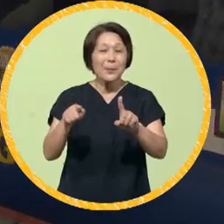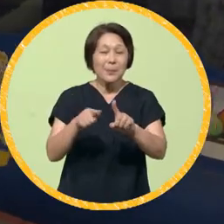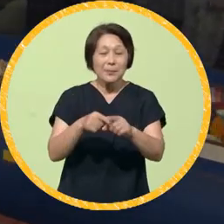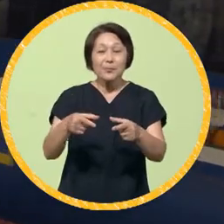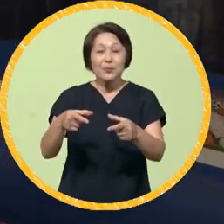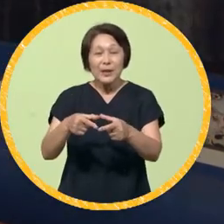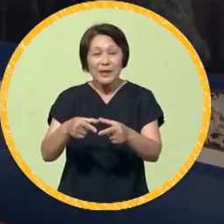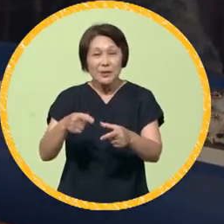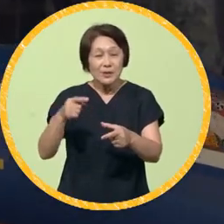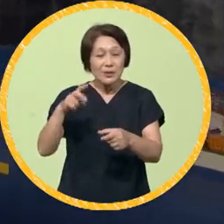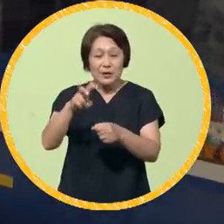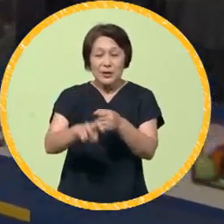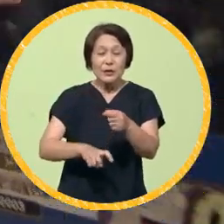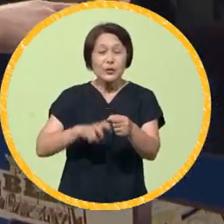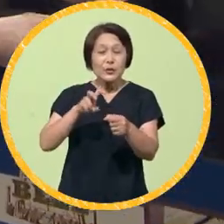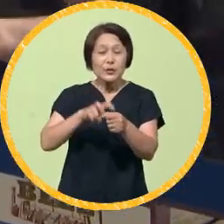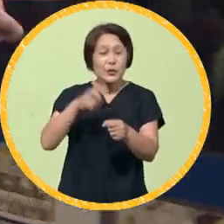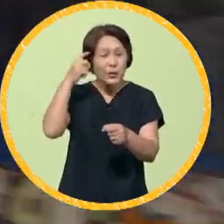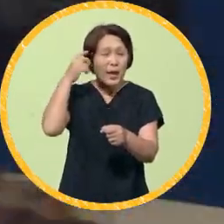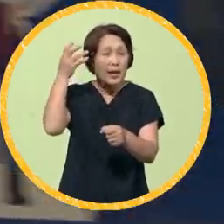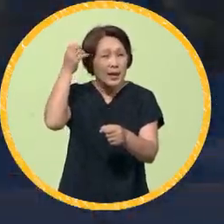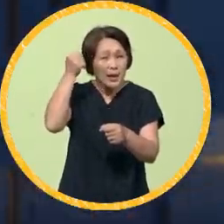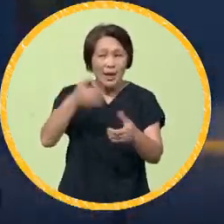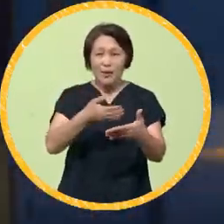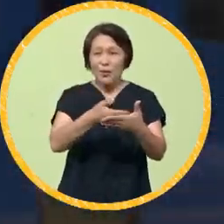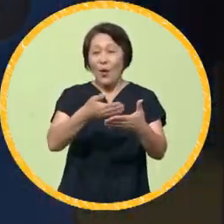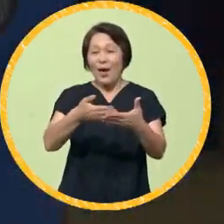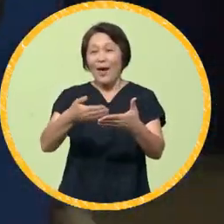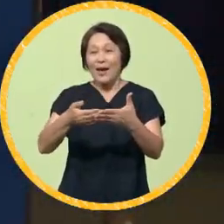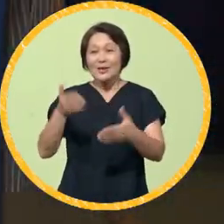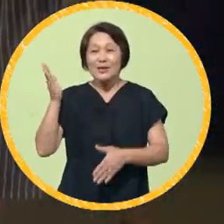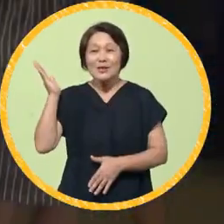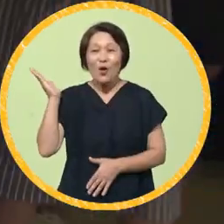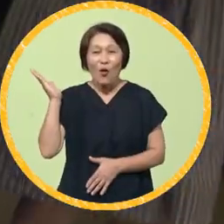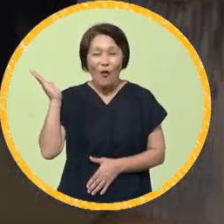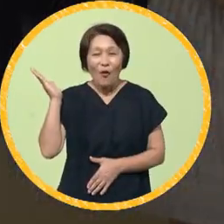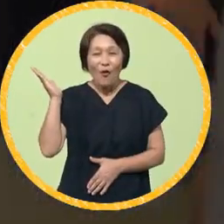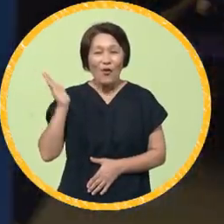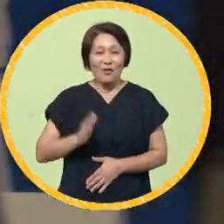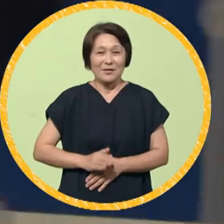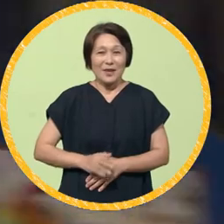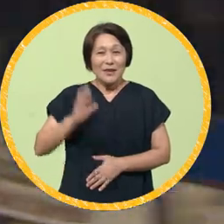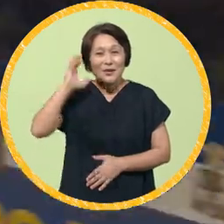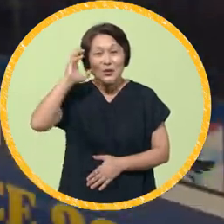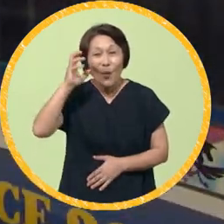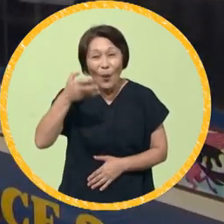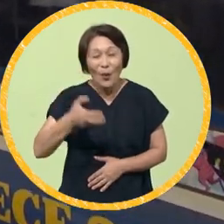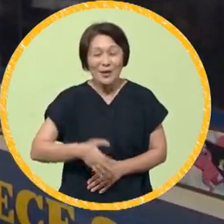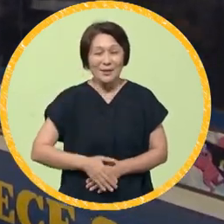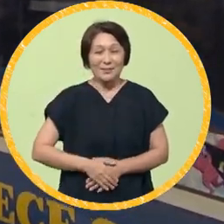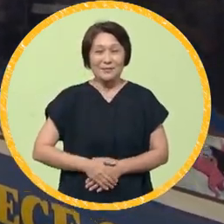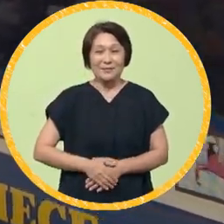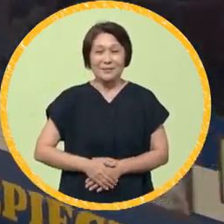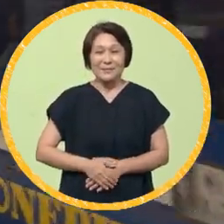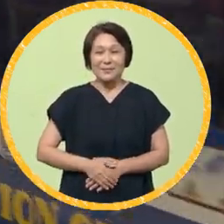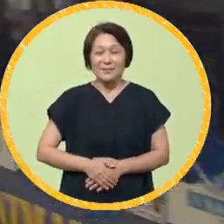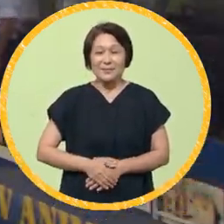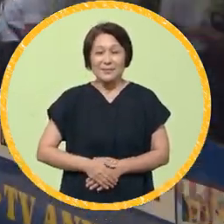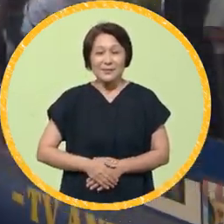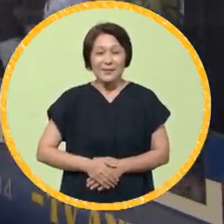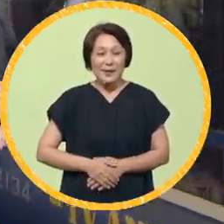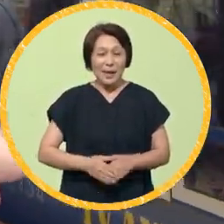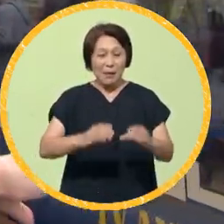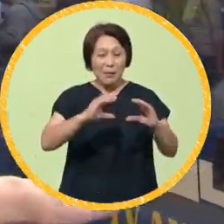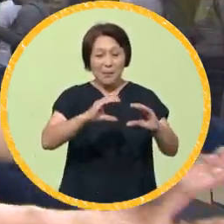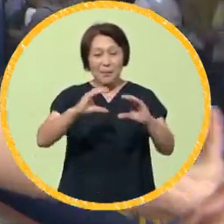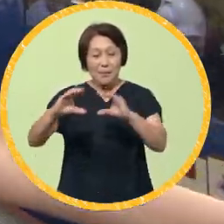になってる。ゾロですよ、ゾロゾロゾロ。いやーすごい。あ、これあれですね、1両